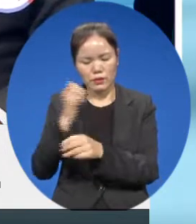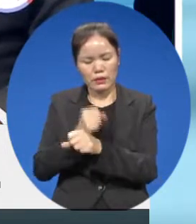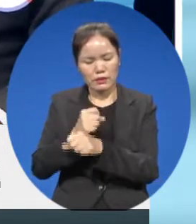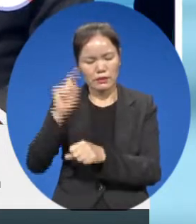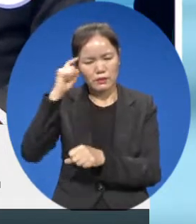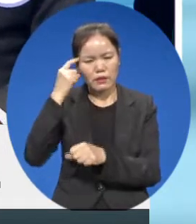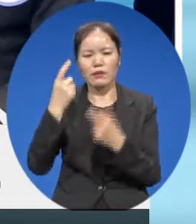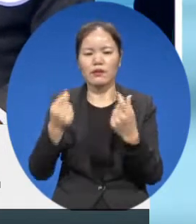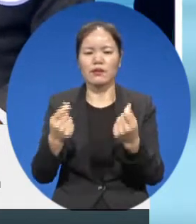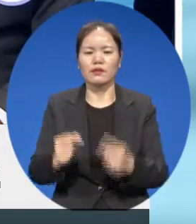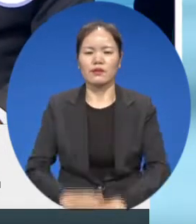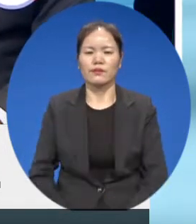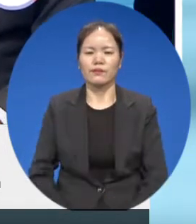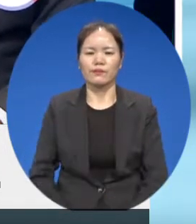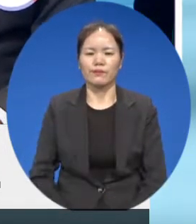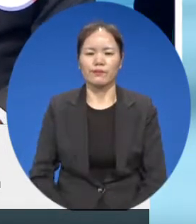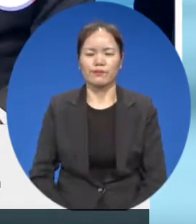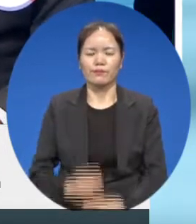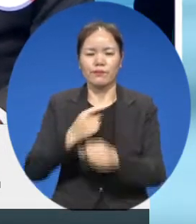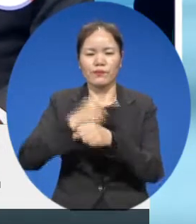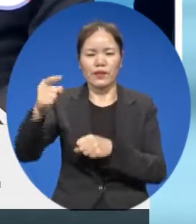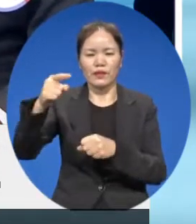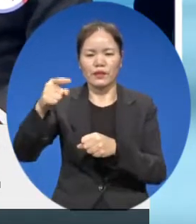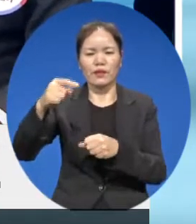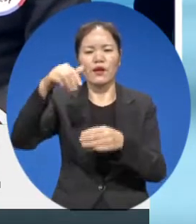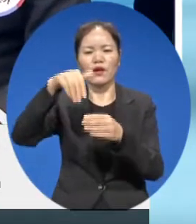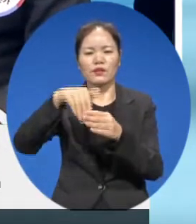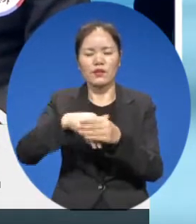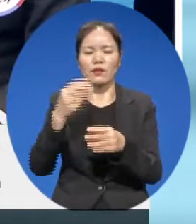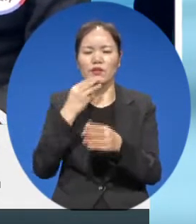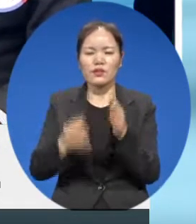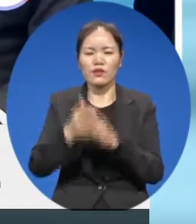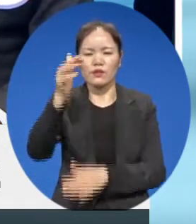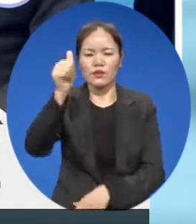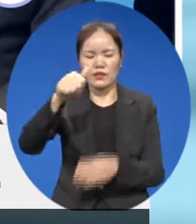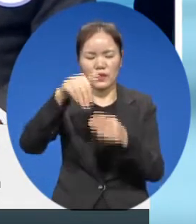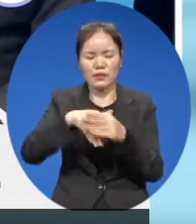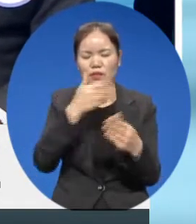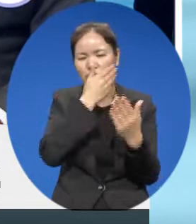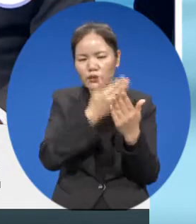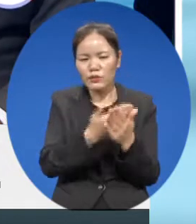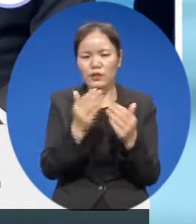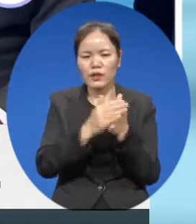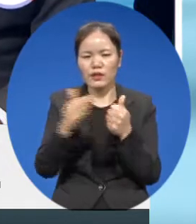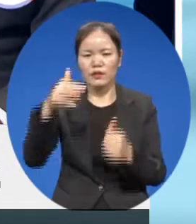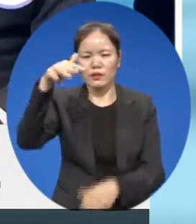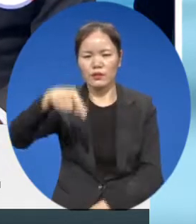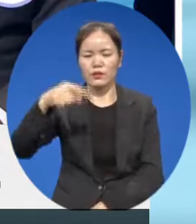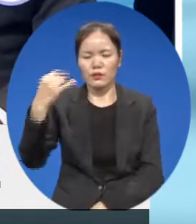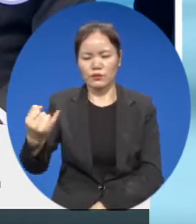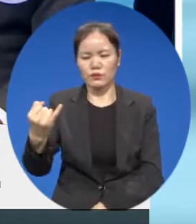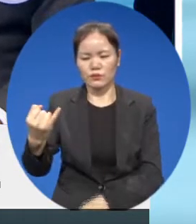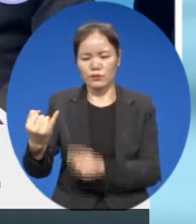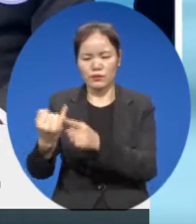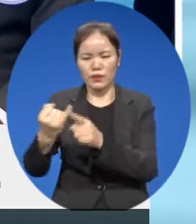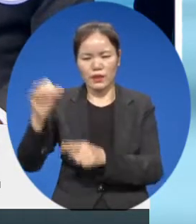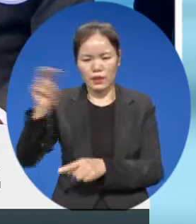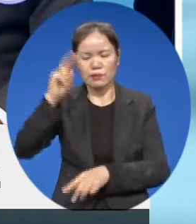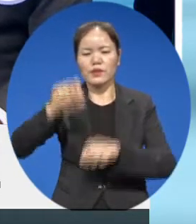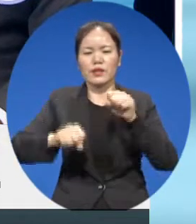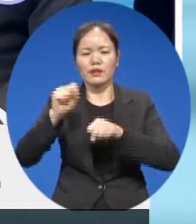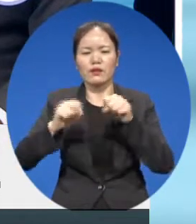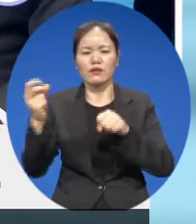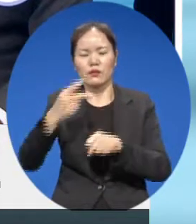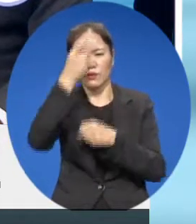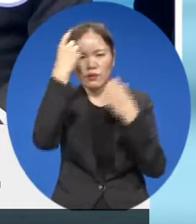정치권의 화두는 내년 재보고 선거구 중에서도 특히 서울시장 선거 입니다 그 춤이 에 장관의 어떤 돌출 행동 이나 이당 에서도 또는